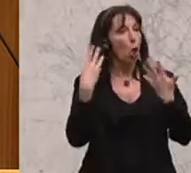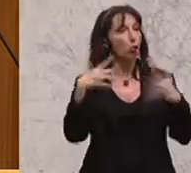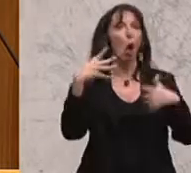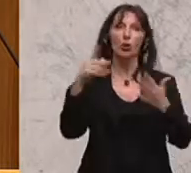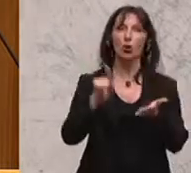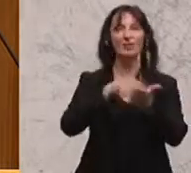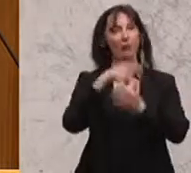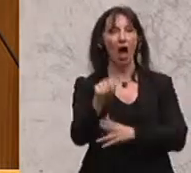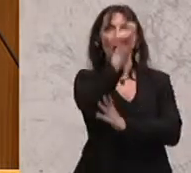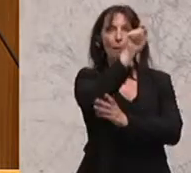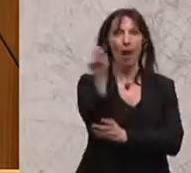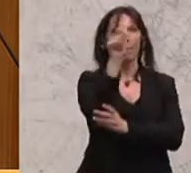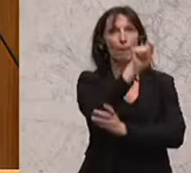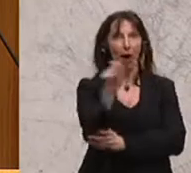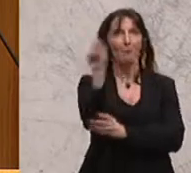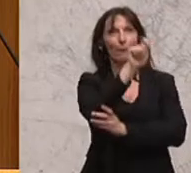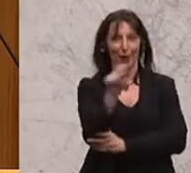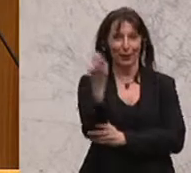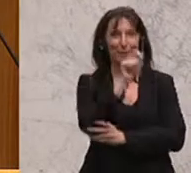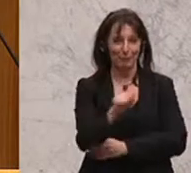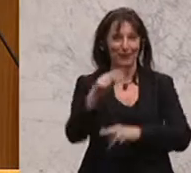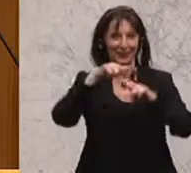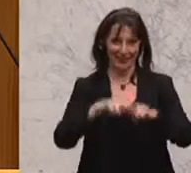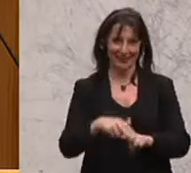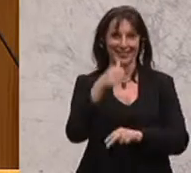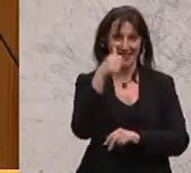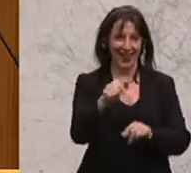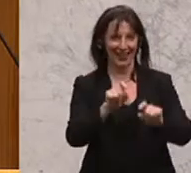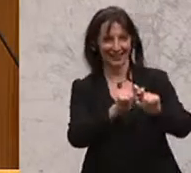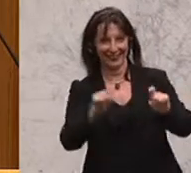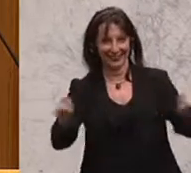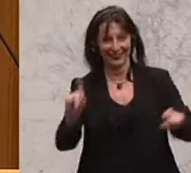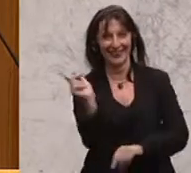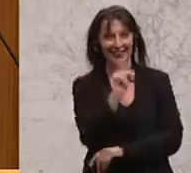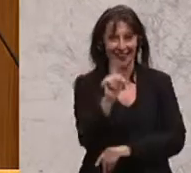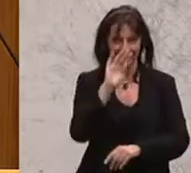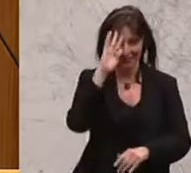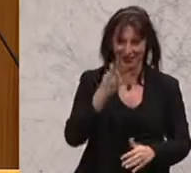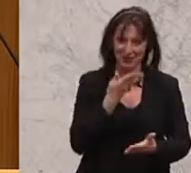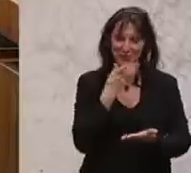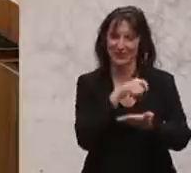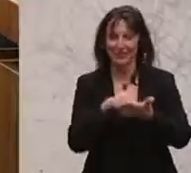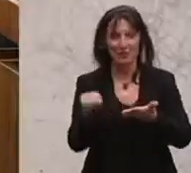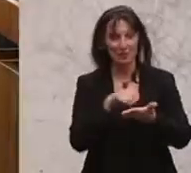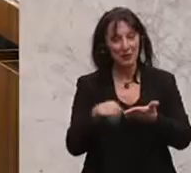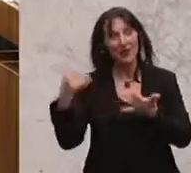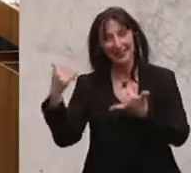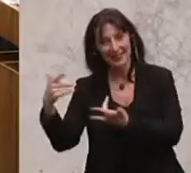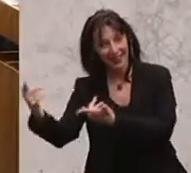schwarz durchstreichen, dann steht es immer noch einmal da. Ja? Jawohl. Also,